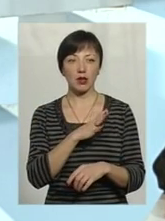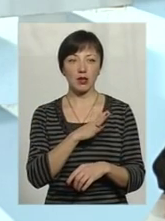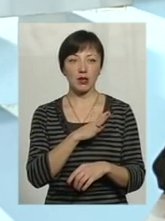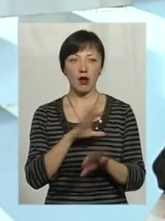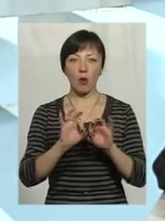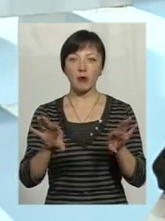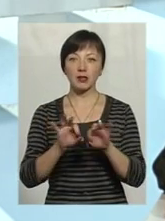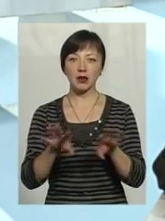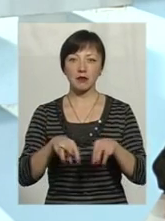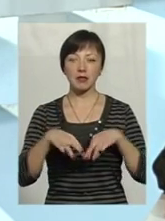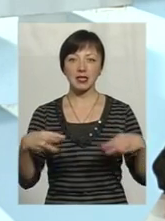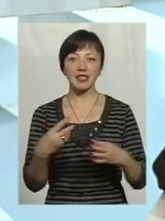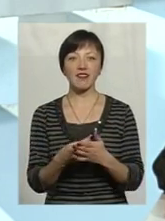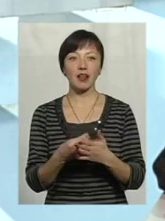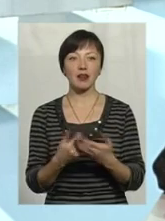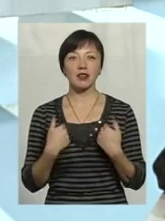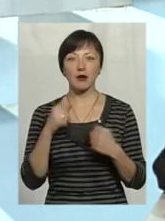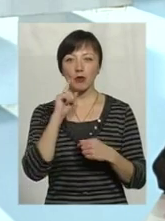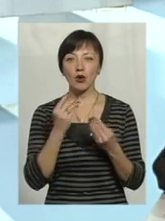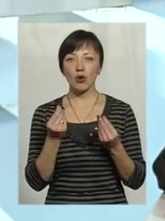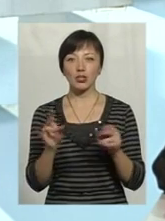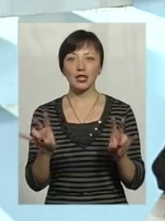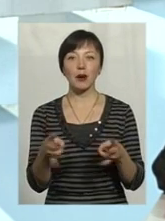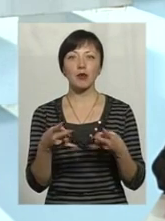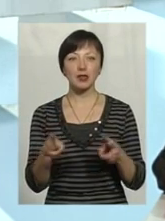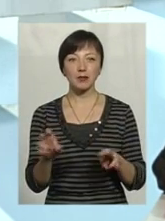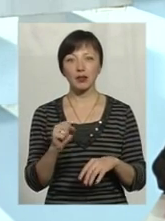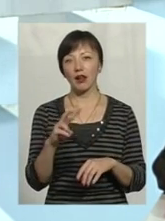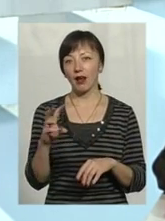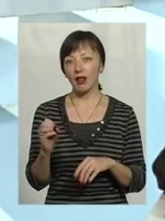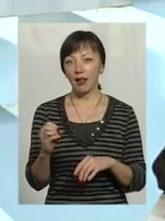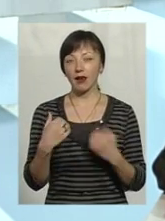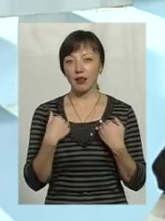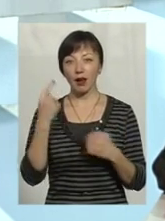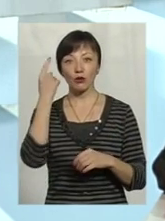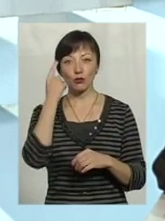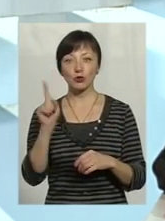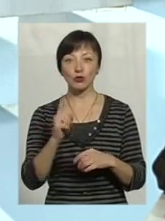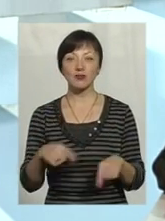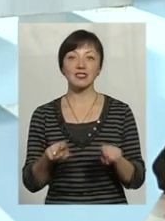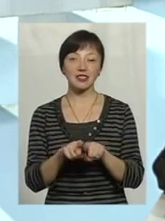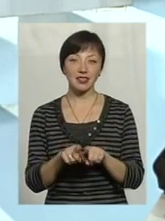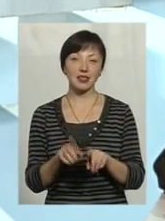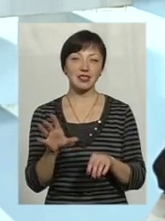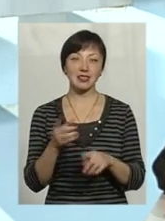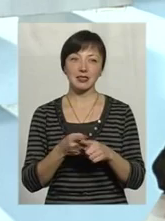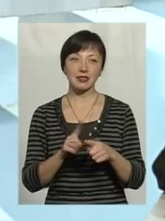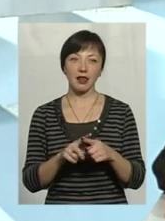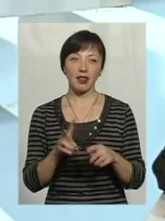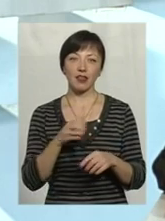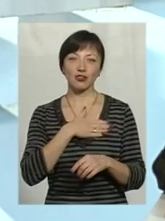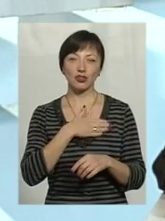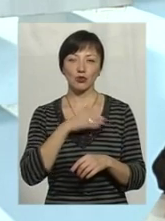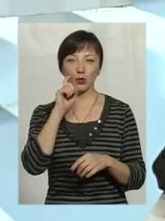цікавий коментар міністра фінансів, що нам поки гроші не потрібні. Але я думаю, що все-таки це було не ще розказано,